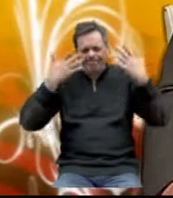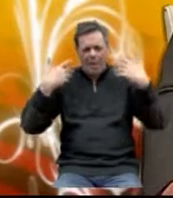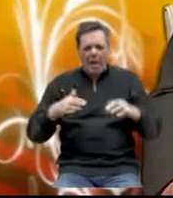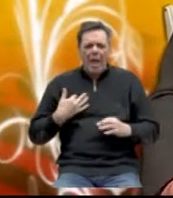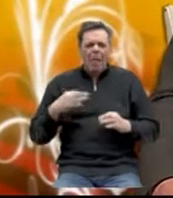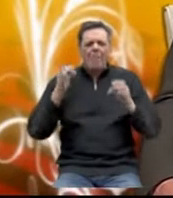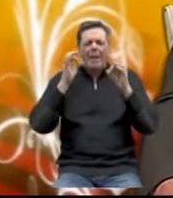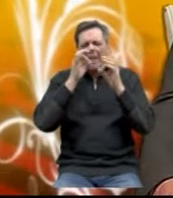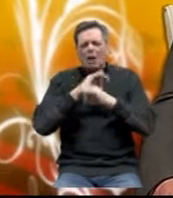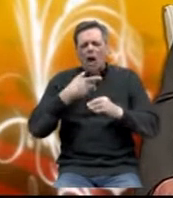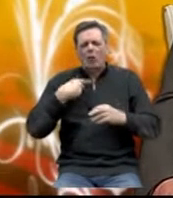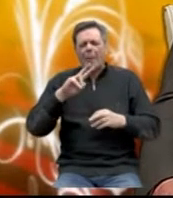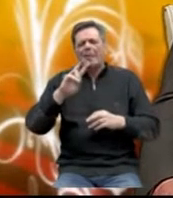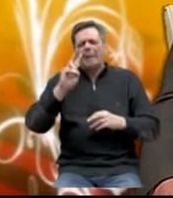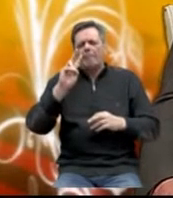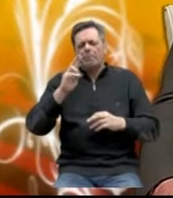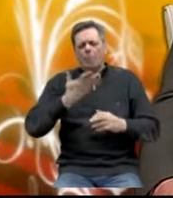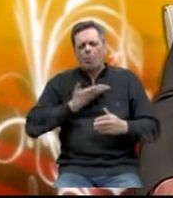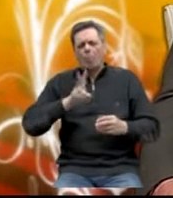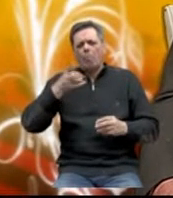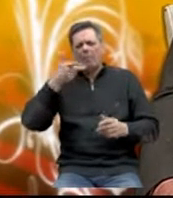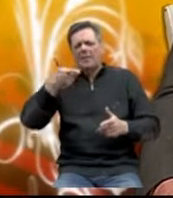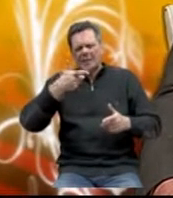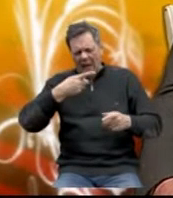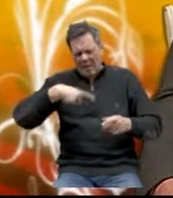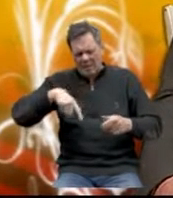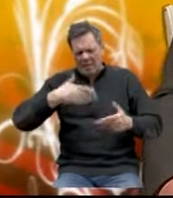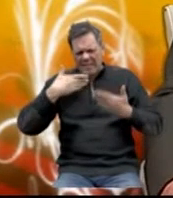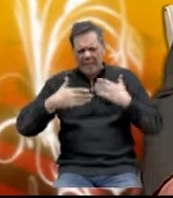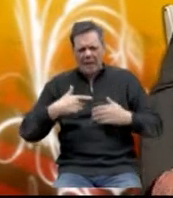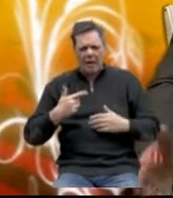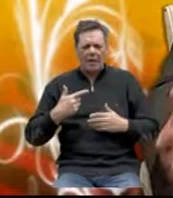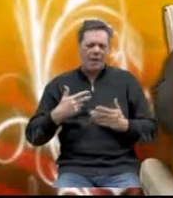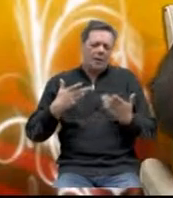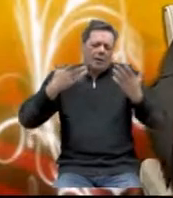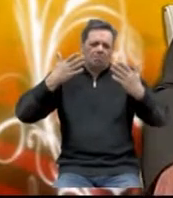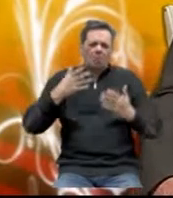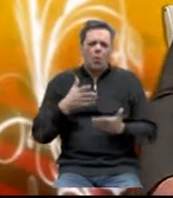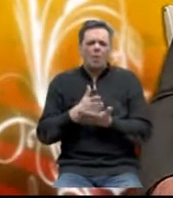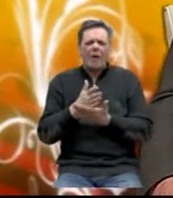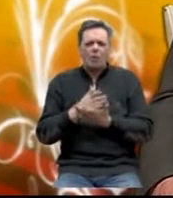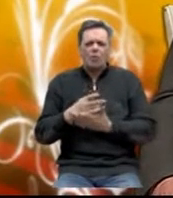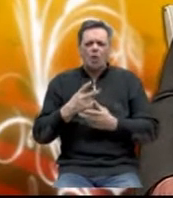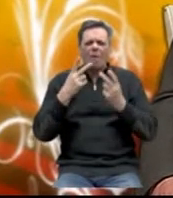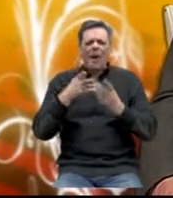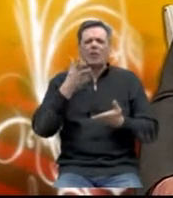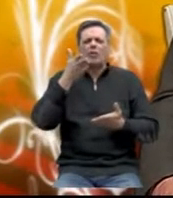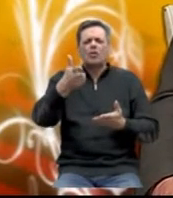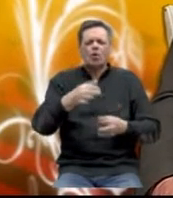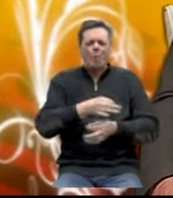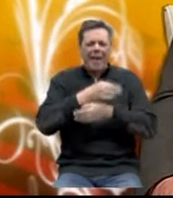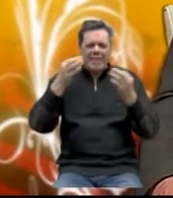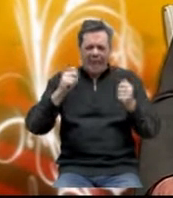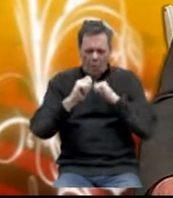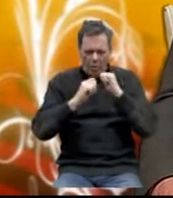dobio poziv zapravo za taj okrugli sastanak, ali sve u redu. Mislim, u svakom slučaju važno je da se o tome javno